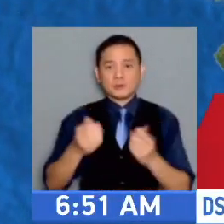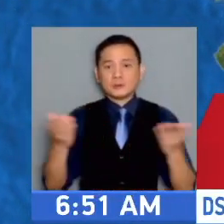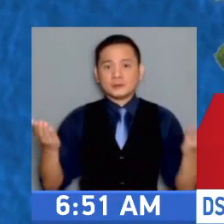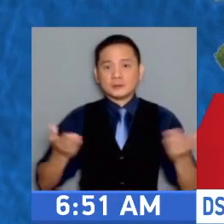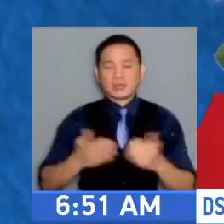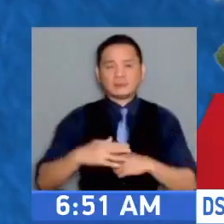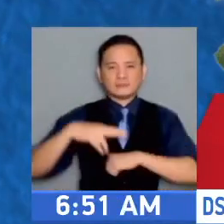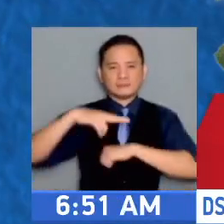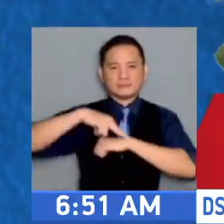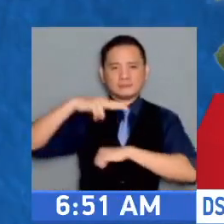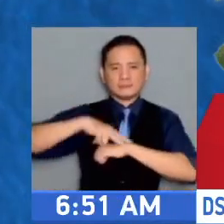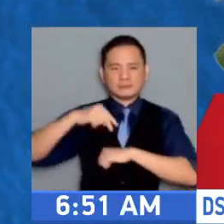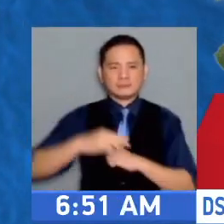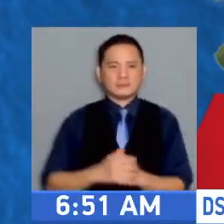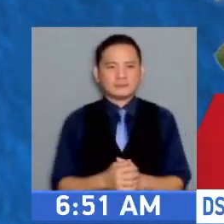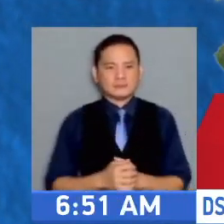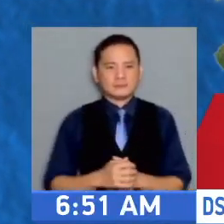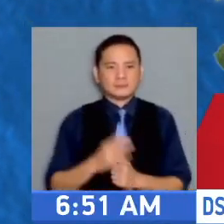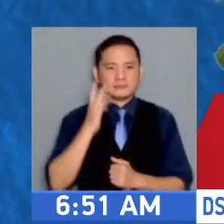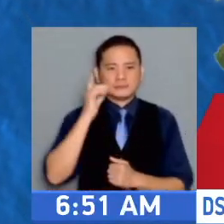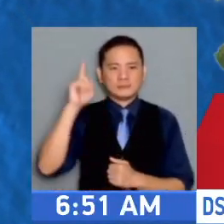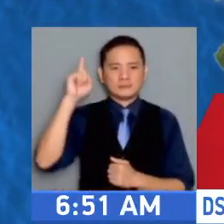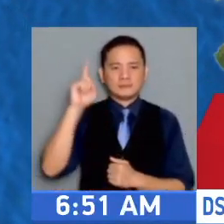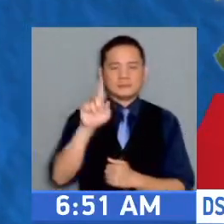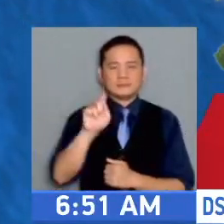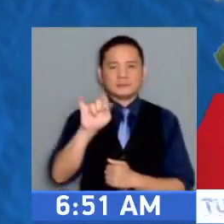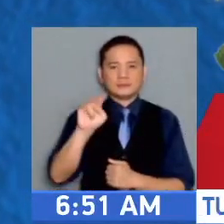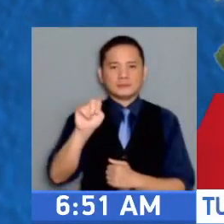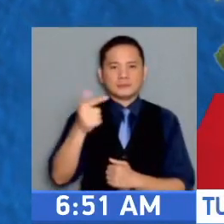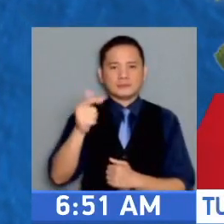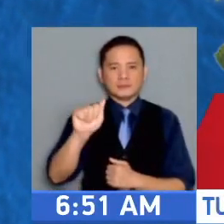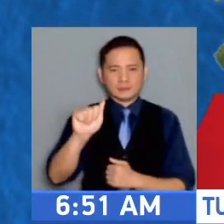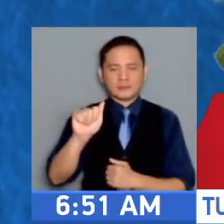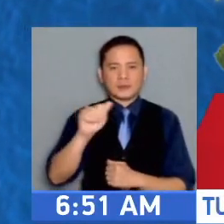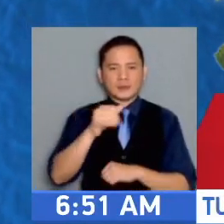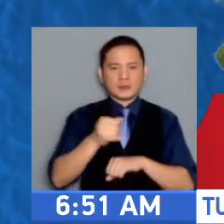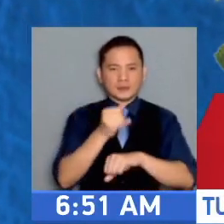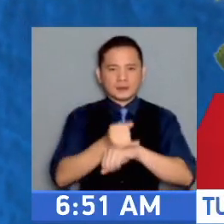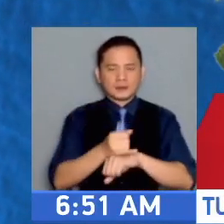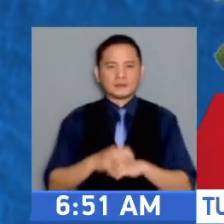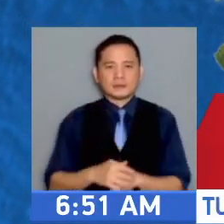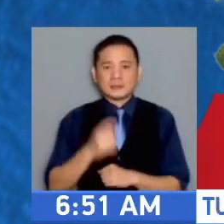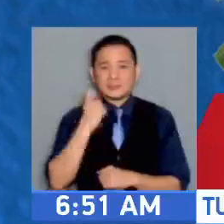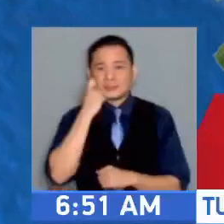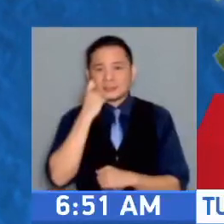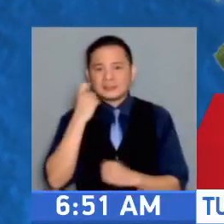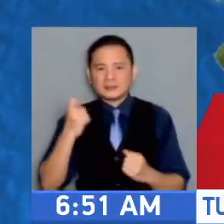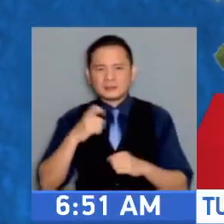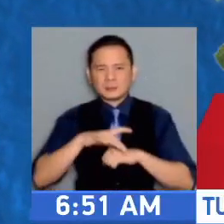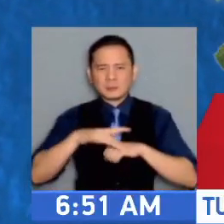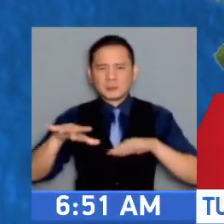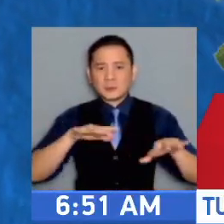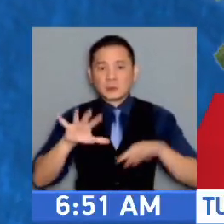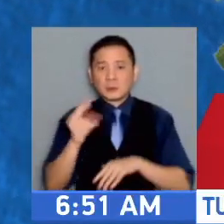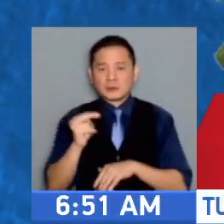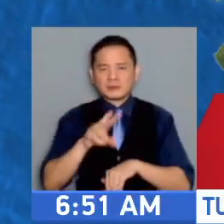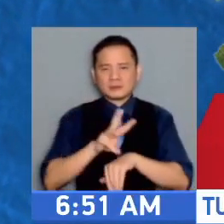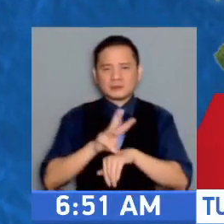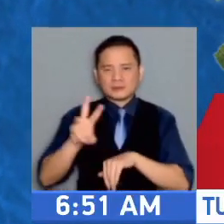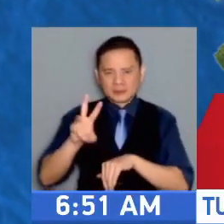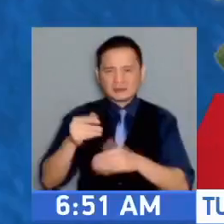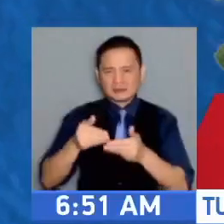sa Tinaga Island. Nangyaring pagyanig ilang minuto bago mag-alas 6 ng umaga kanina. Maging alerto po sa posibleng pinsala